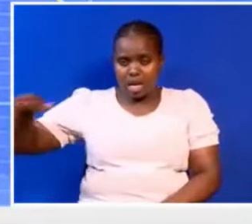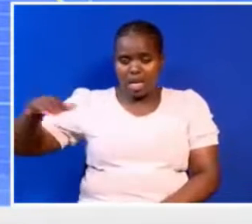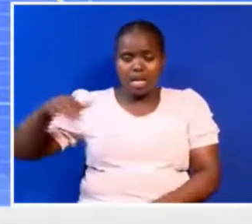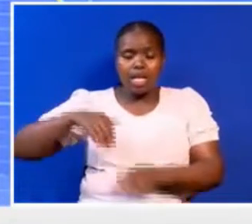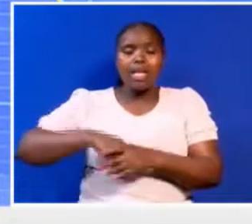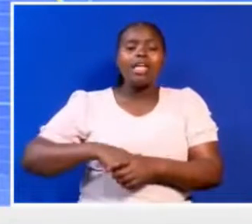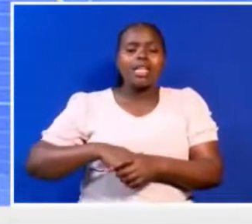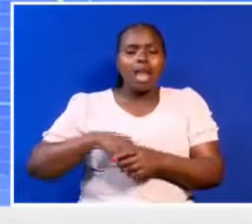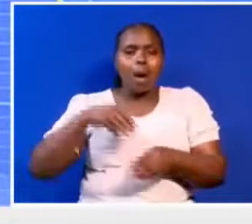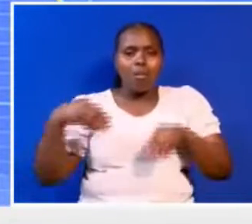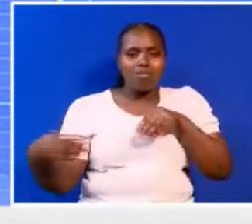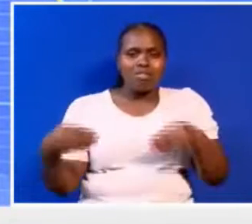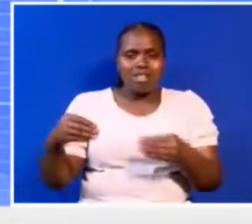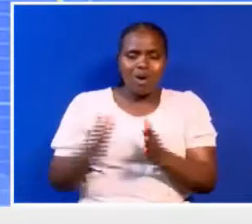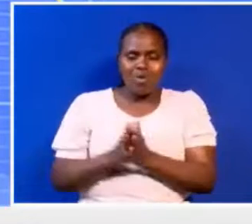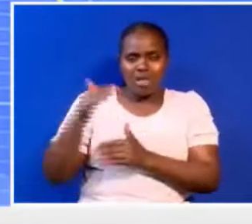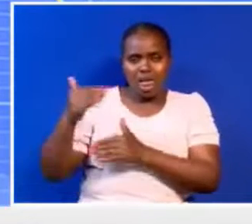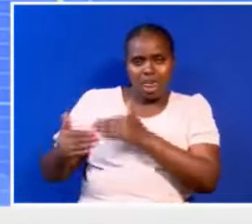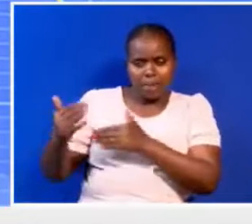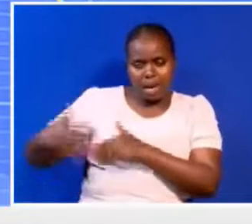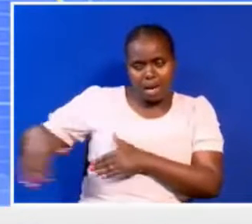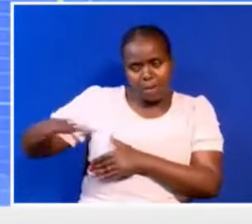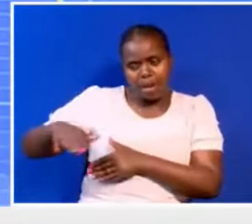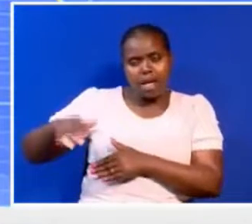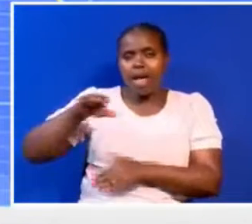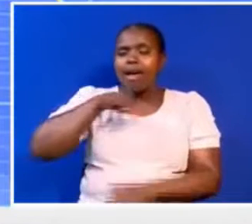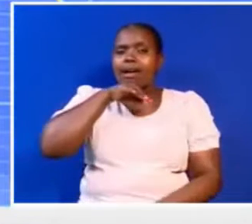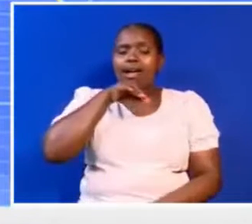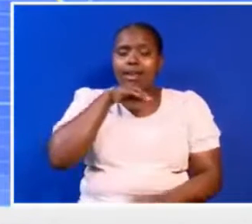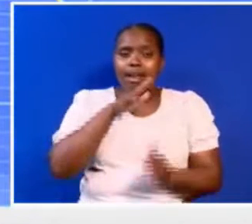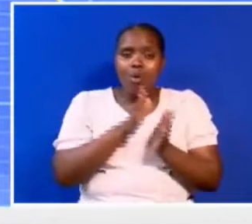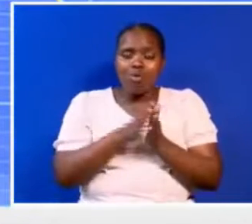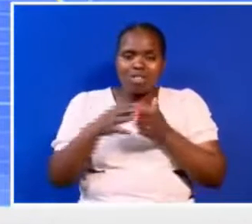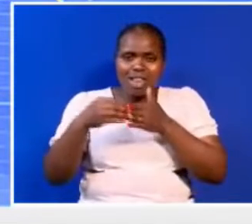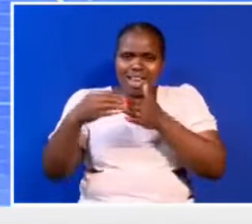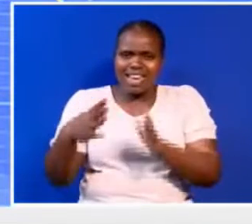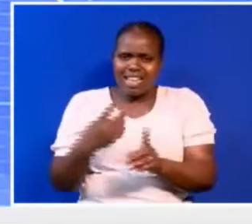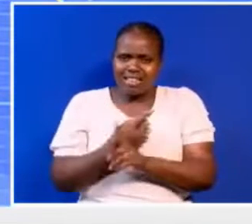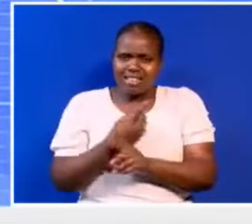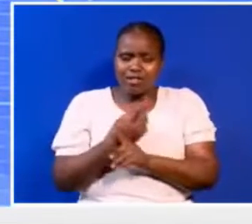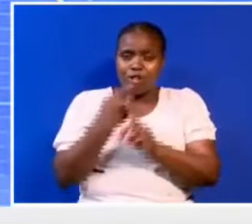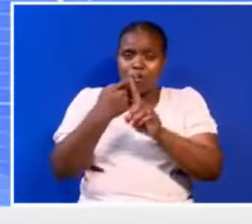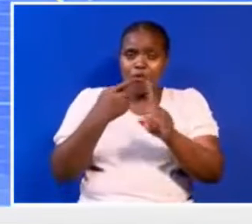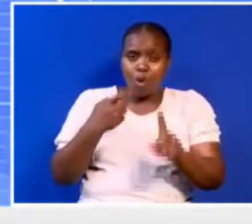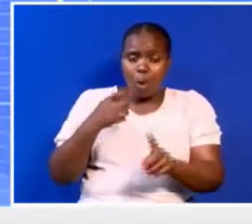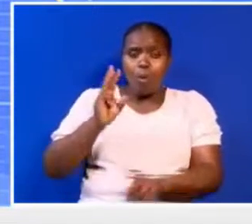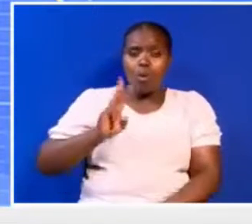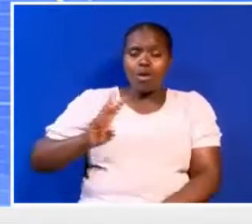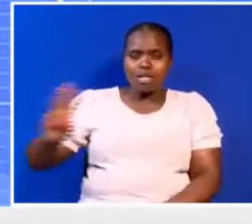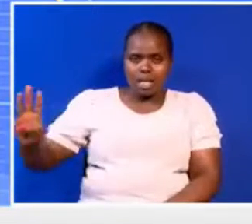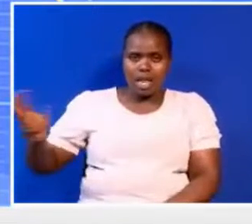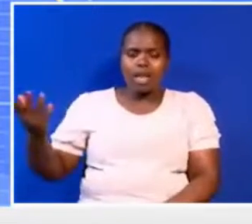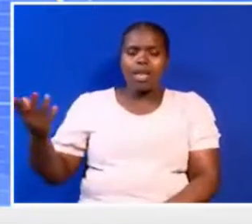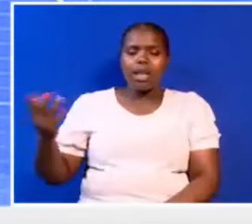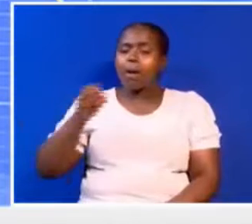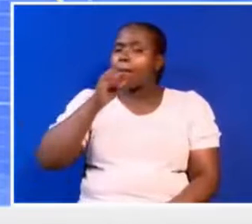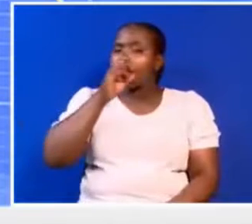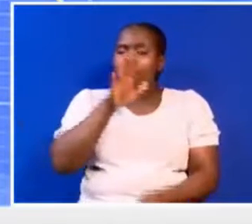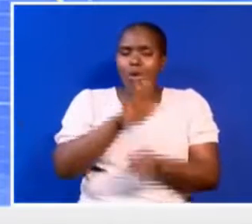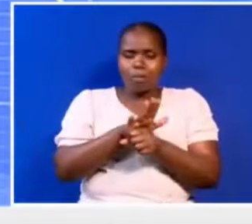ya Busia na viunga vyake. Raila aliyekuwa ameandamana na viongozi mbalimbali kutoka maeneo ya magharibi